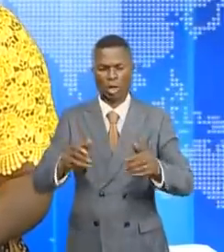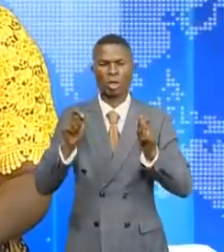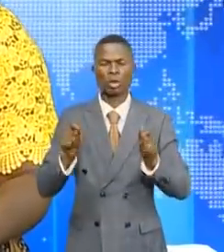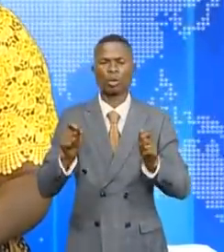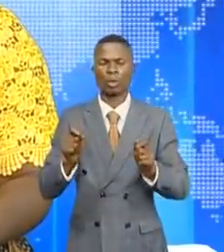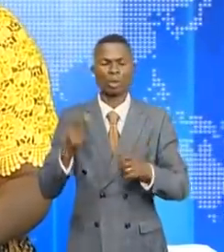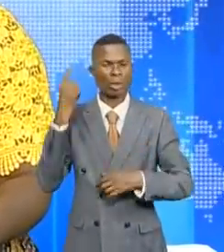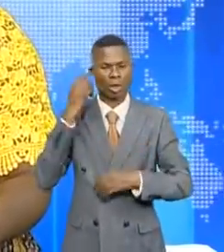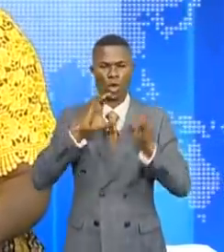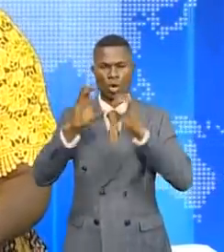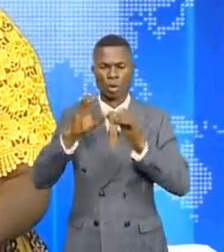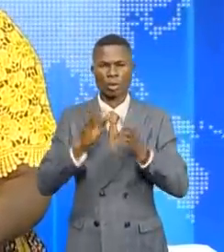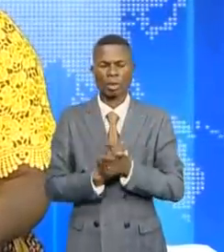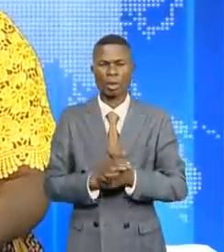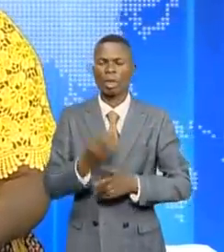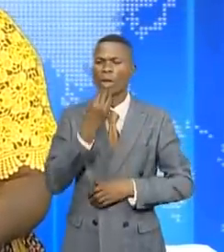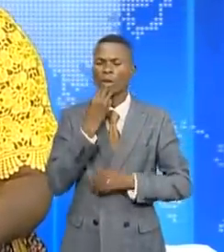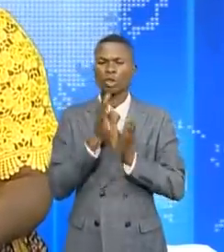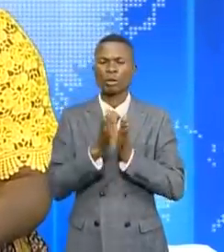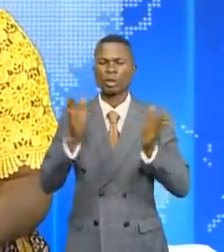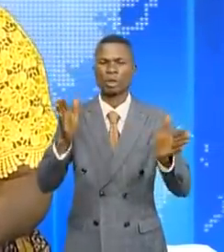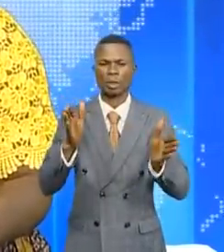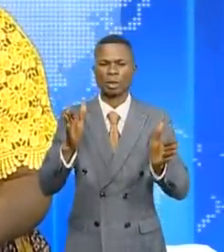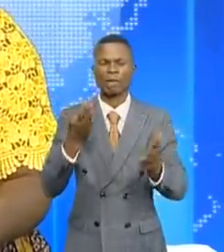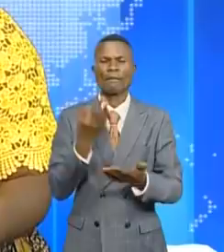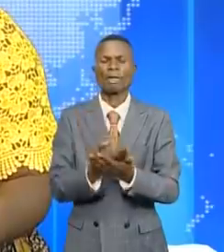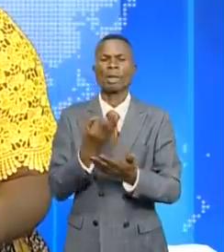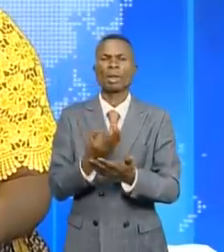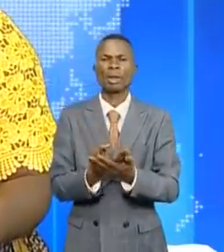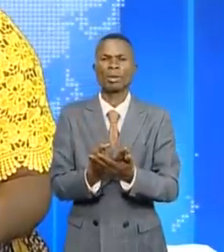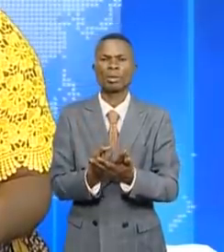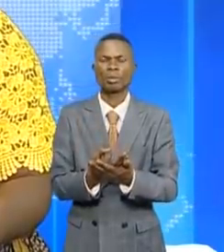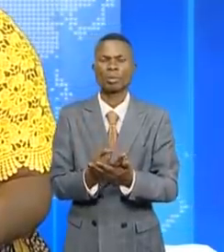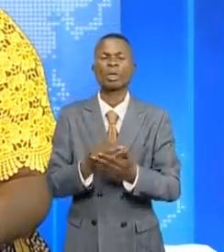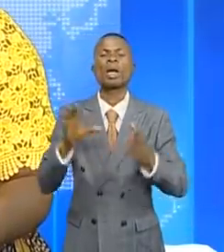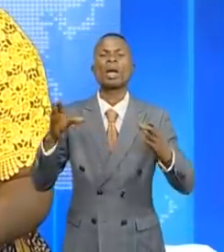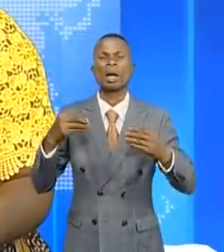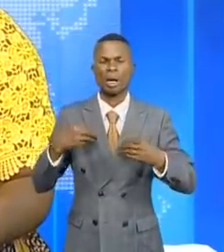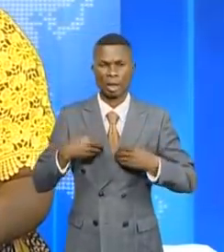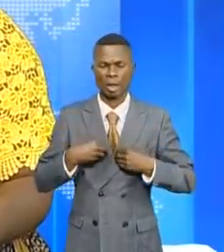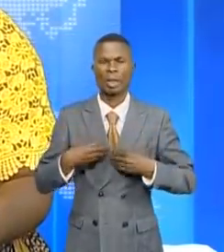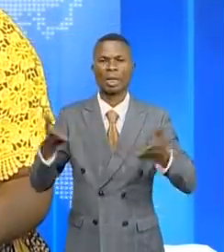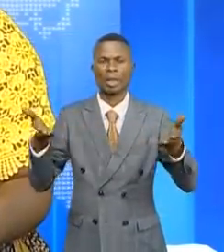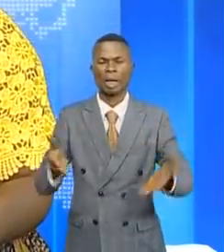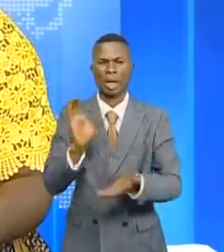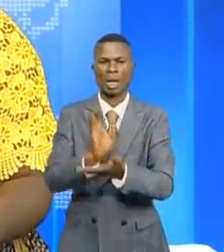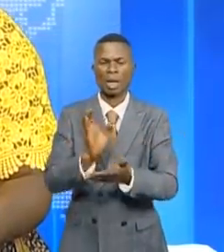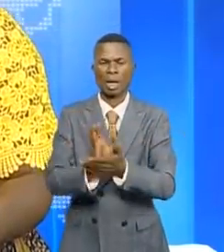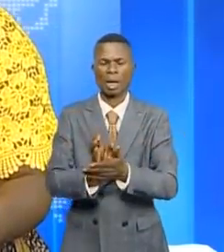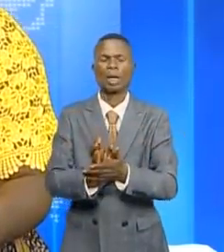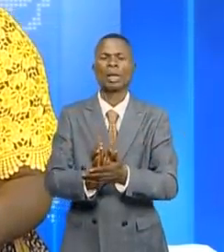ce journal, l'inspection générale des finances qui confirme l'existence des cartes de